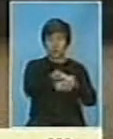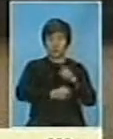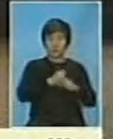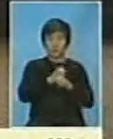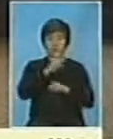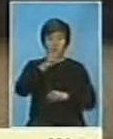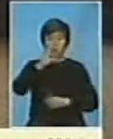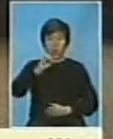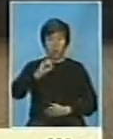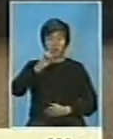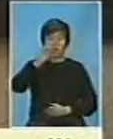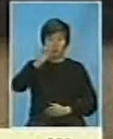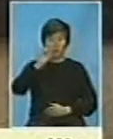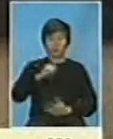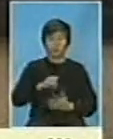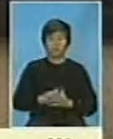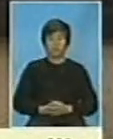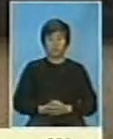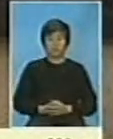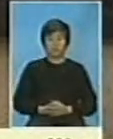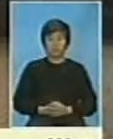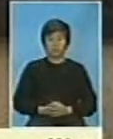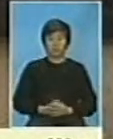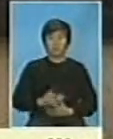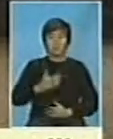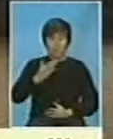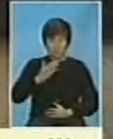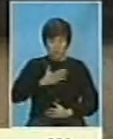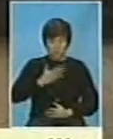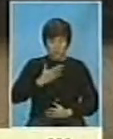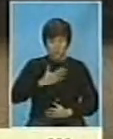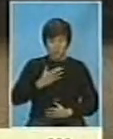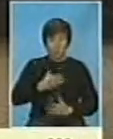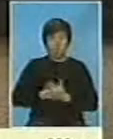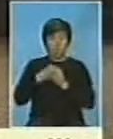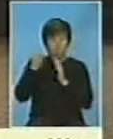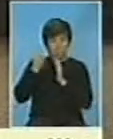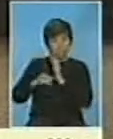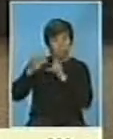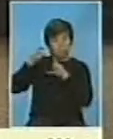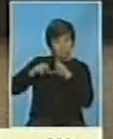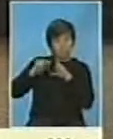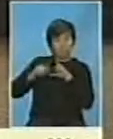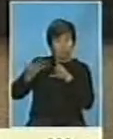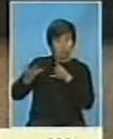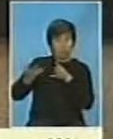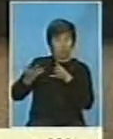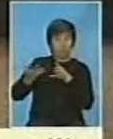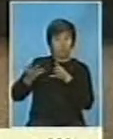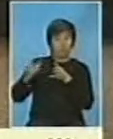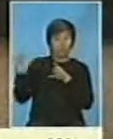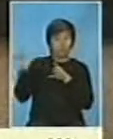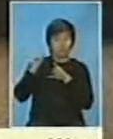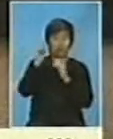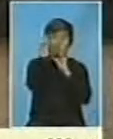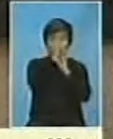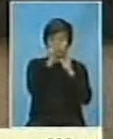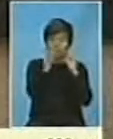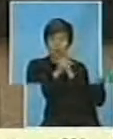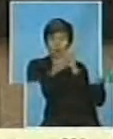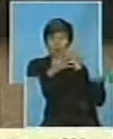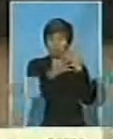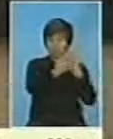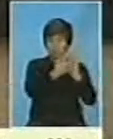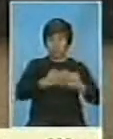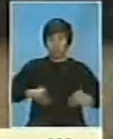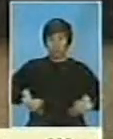น2558โดยคดีที่ผมถูกฟ้องเป็นจำเลยนั้นมีอัตราโทษสูงสุดตามกฎหมายถึงจำคุกต